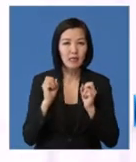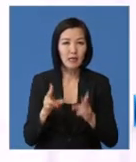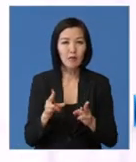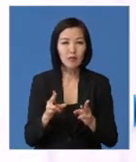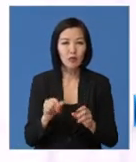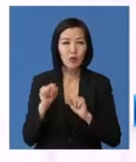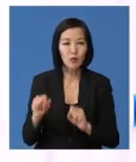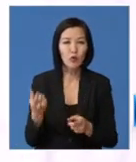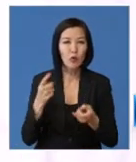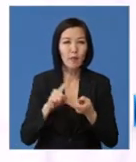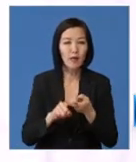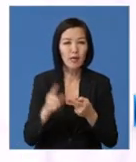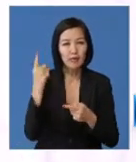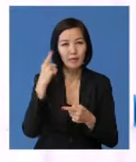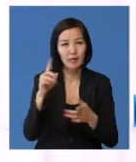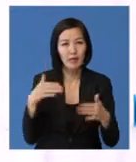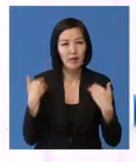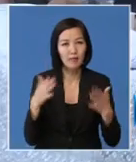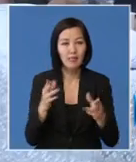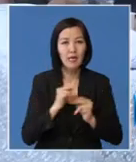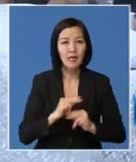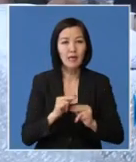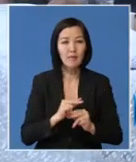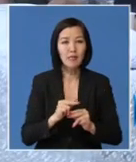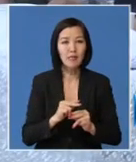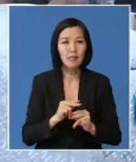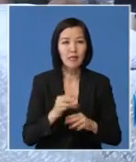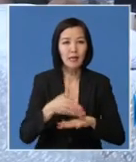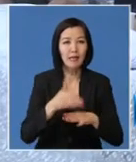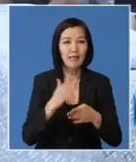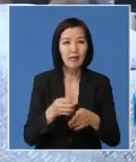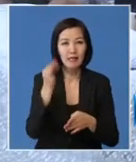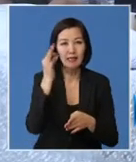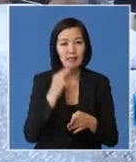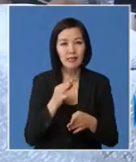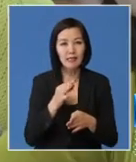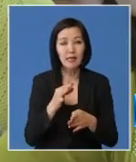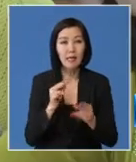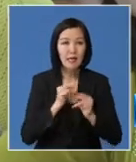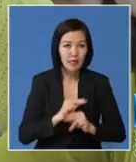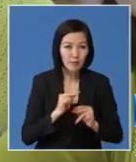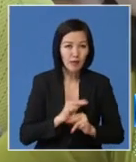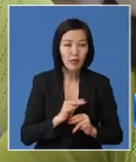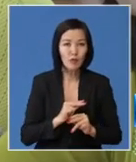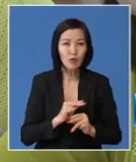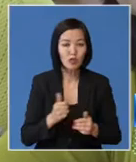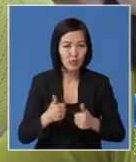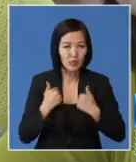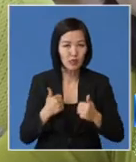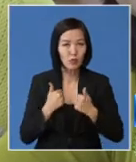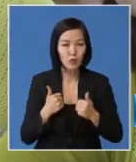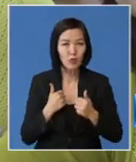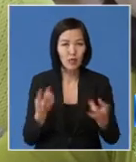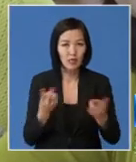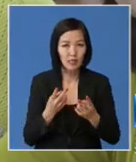және оны қорғауға байланысты пікір алмасты. Еңбектің маңы тәтті деген ұстаздар шәкірттерді еңбек етуге, одан қашпауға шақырды. Сонымен